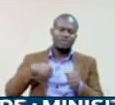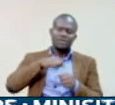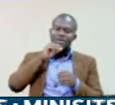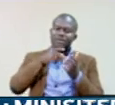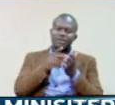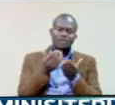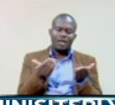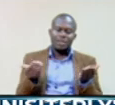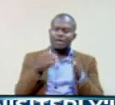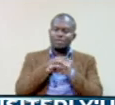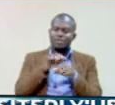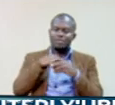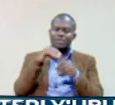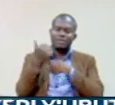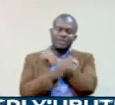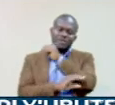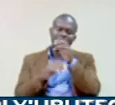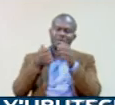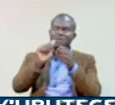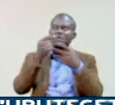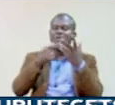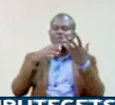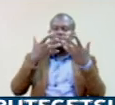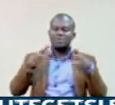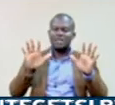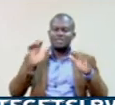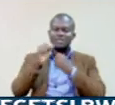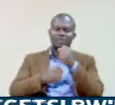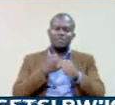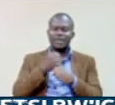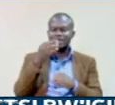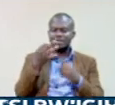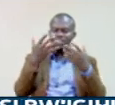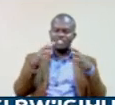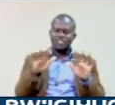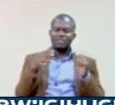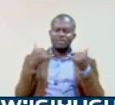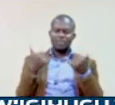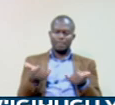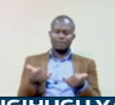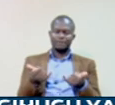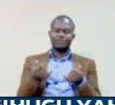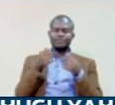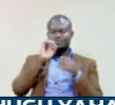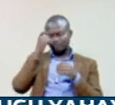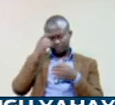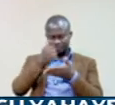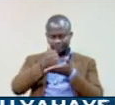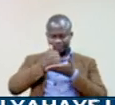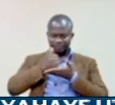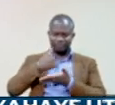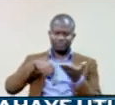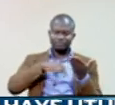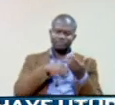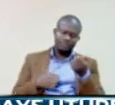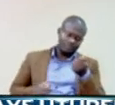abana amafi hanze ibyo bintu bimaze nk'imyaka itatu ishize ubundi leta yaradufashije